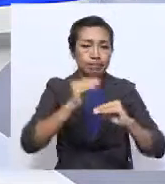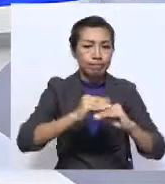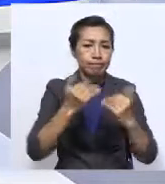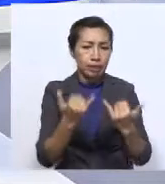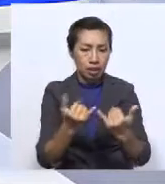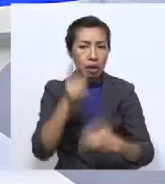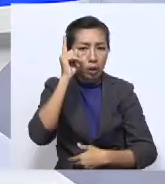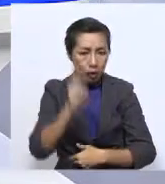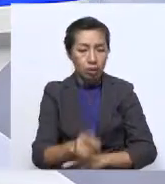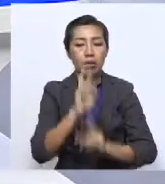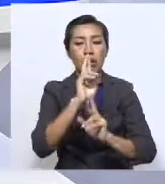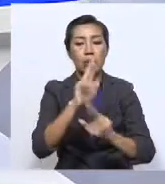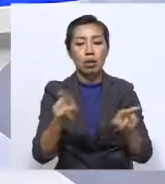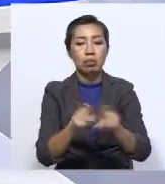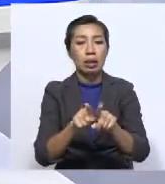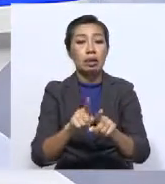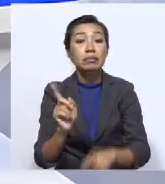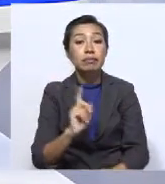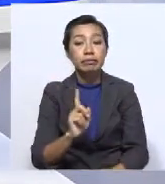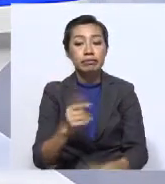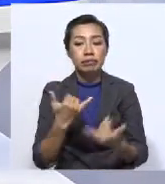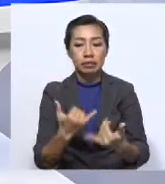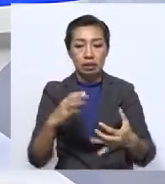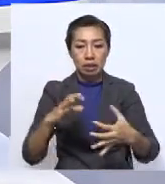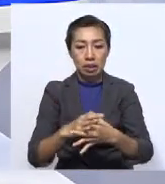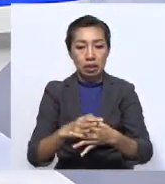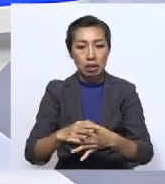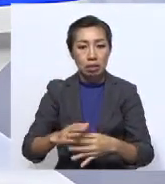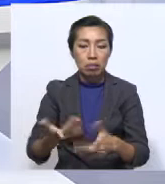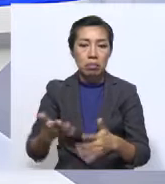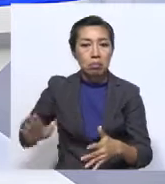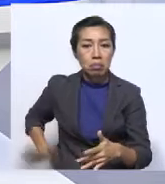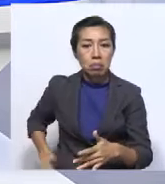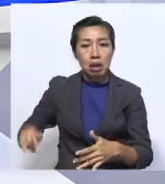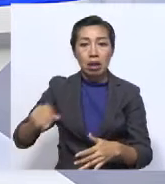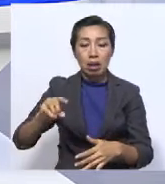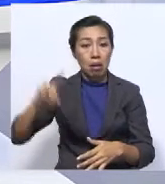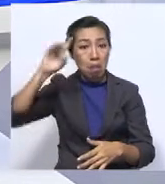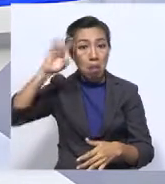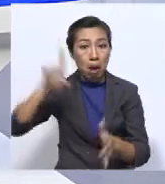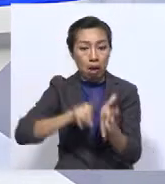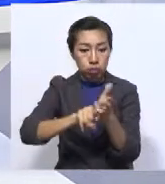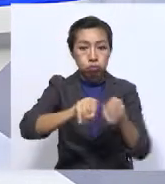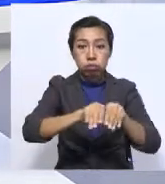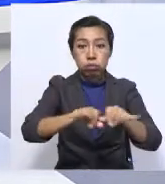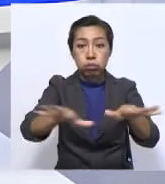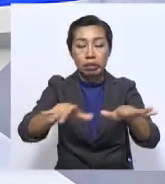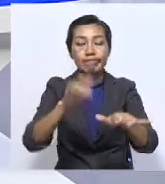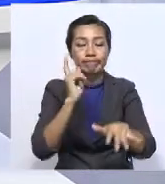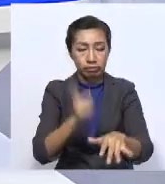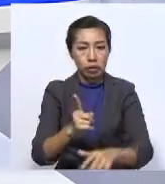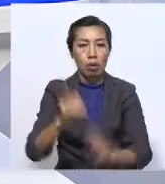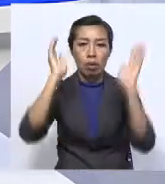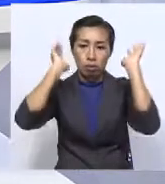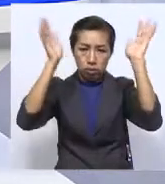อีกเรื่องนึงที่ยังคงต้องระมัดระวังอยู่ค่ะคุณสถานุคะสถานการณ์การระบาดของโรคพิษสุนัขบ้านั่นเองค่ะที่ยังคงต้องรณรงค์ป้อง